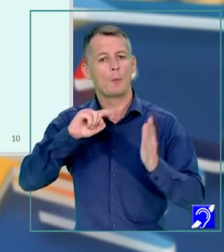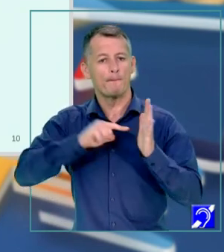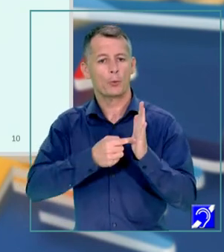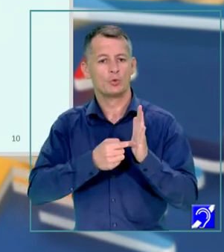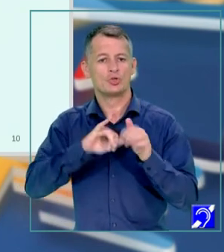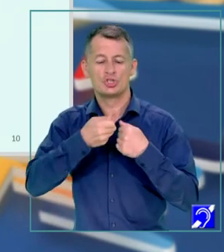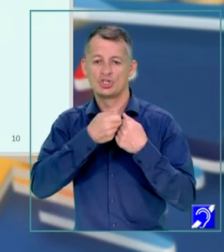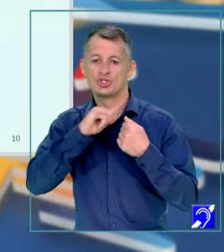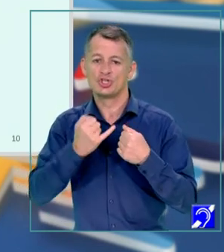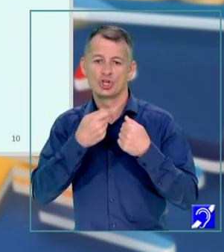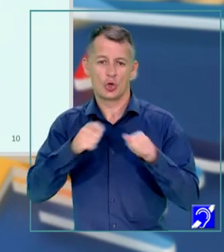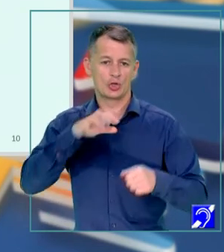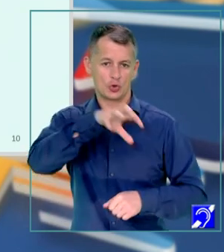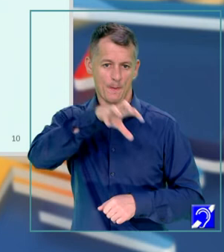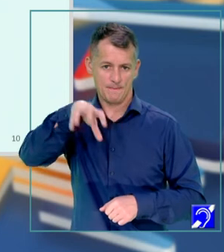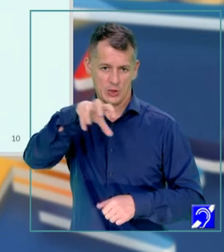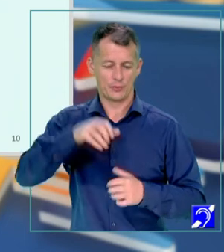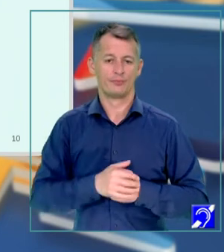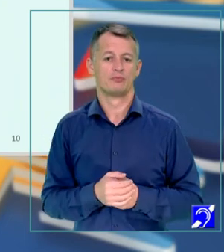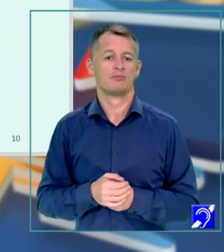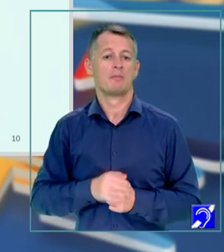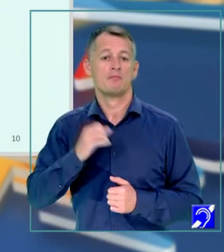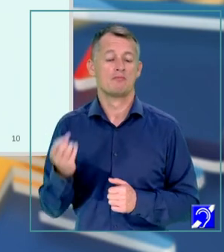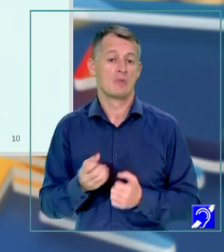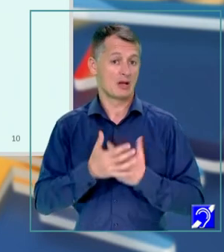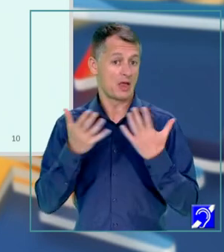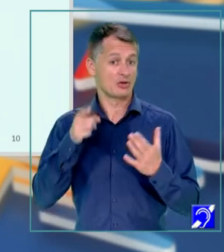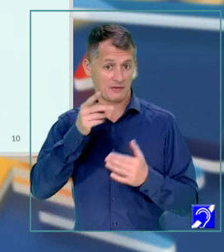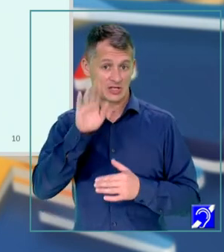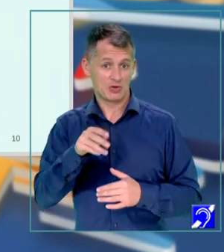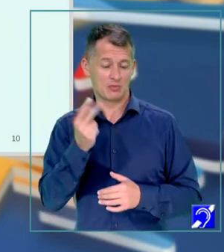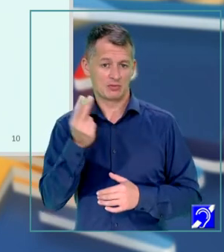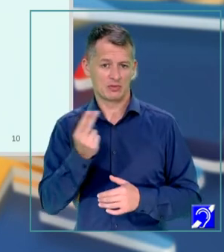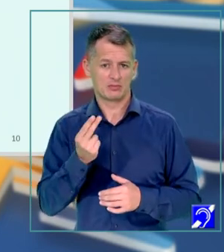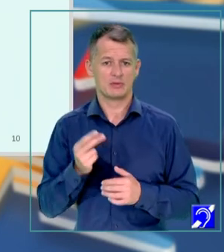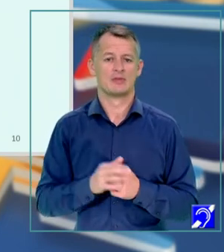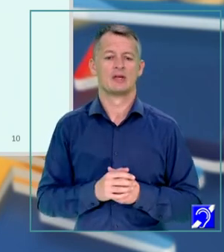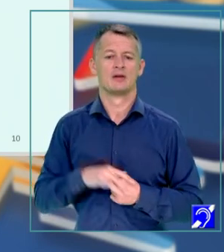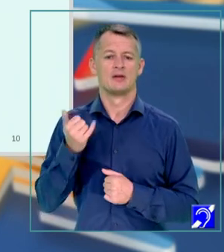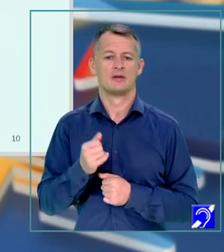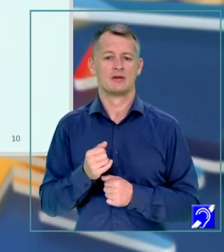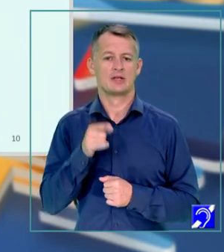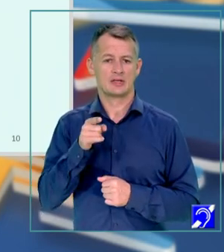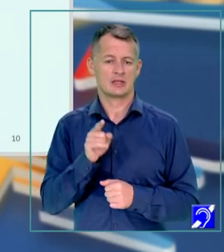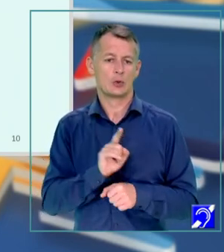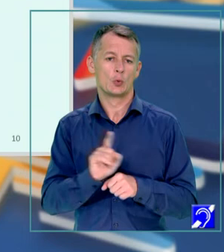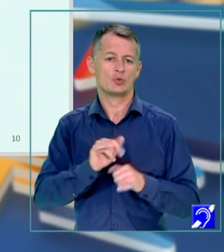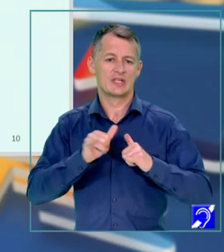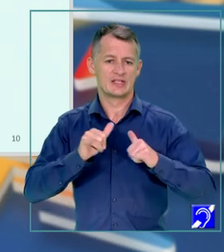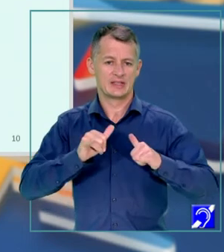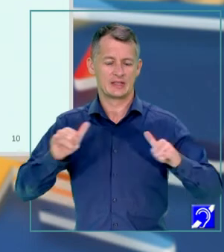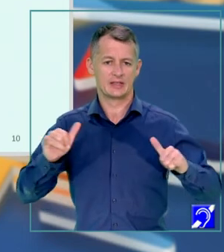adică mai exact despre ce aveți aici în figură sunt derivatele funcție în punct această noțiune se extinde